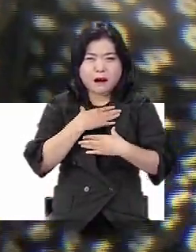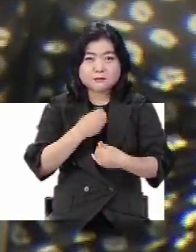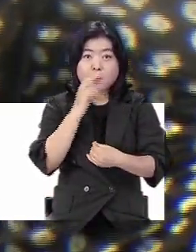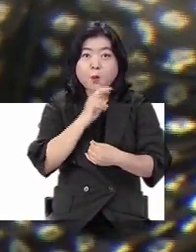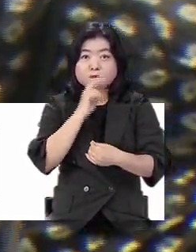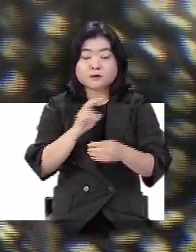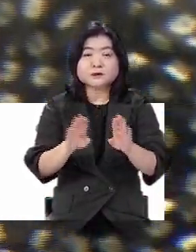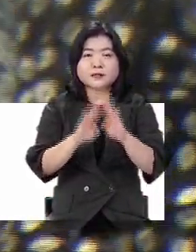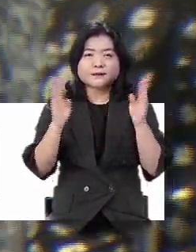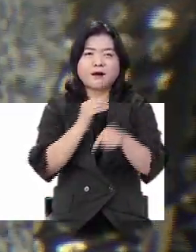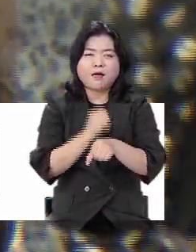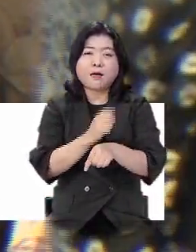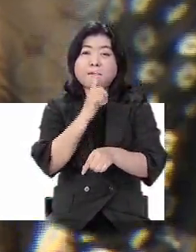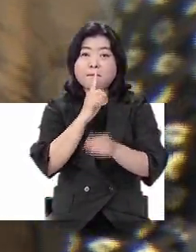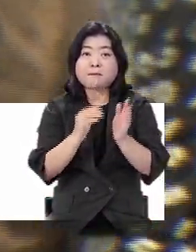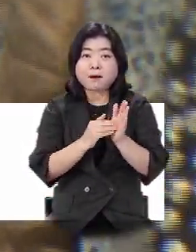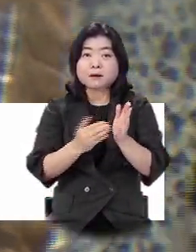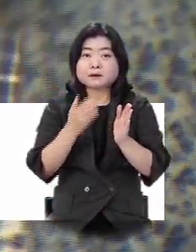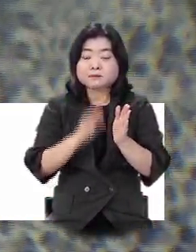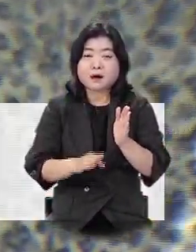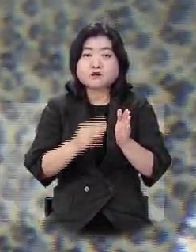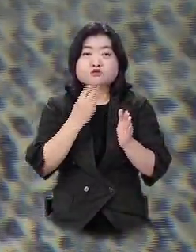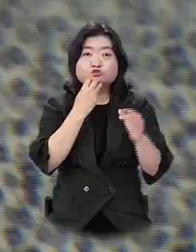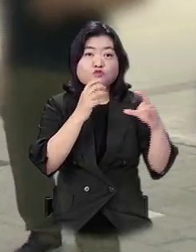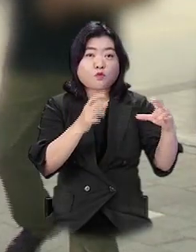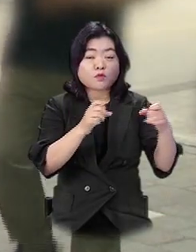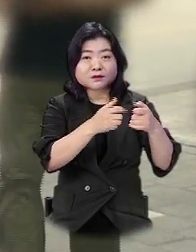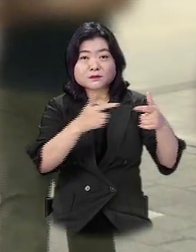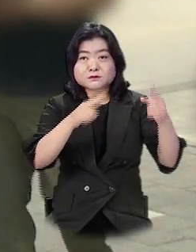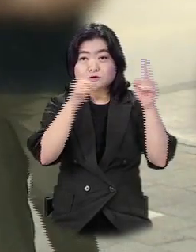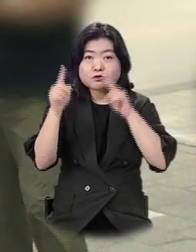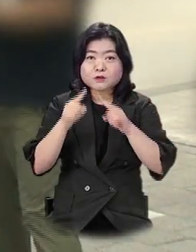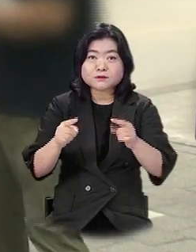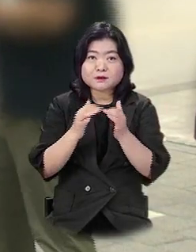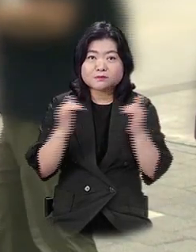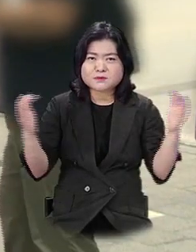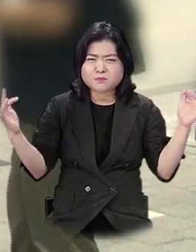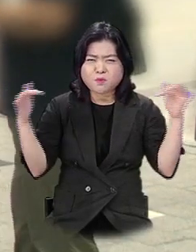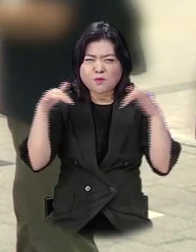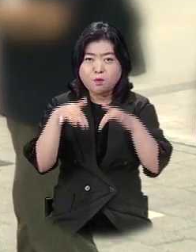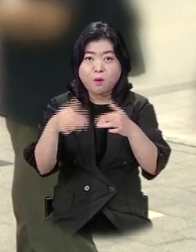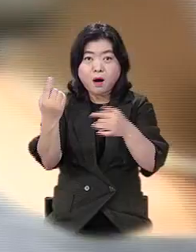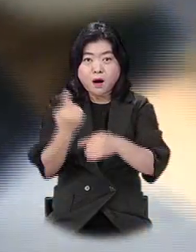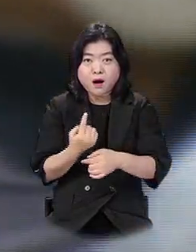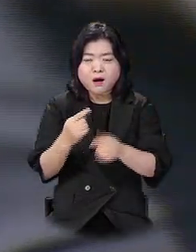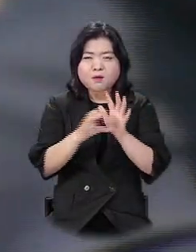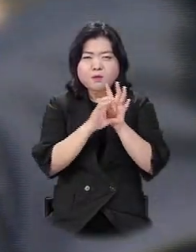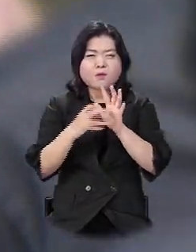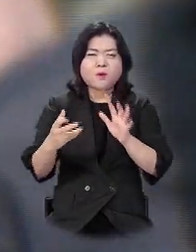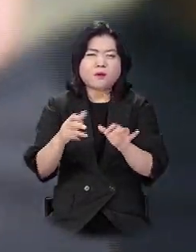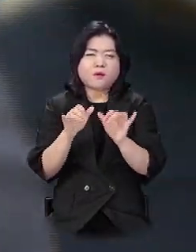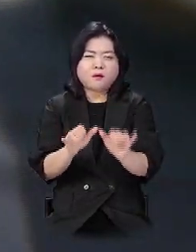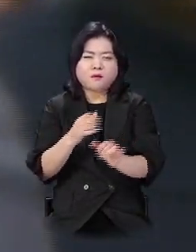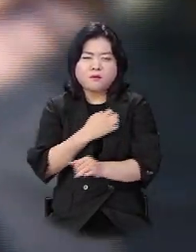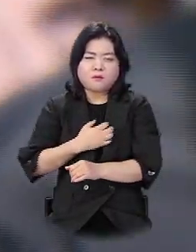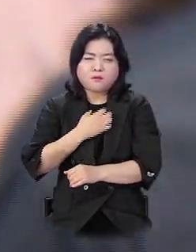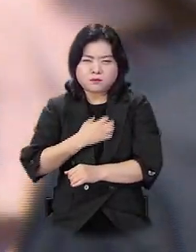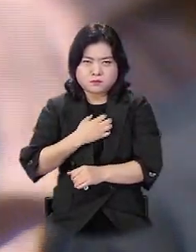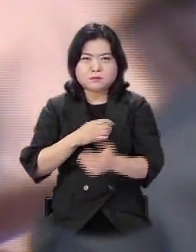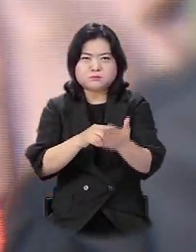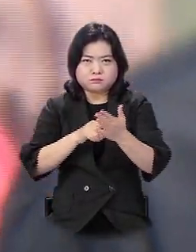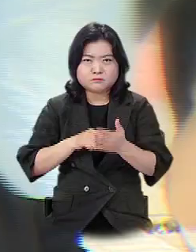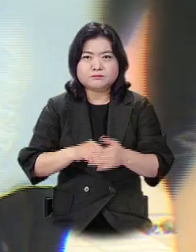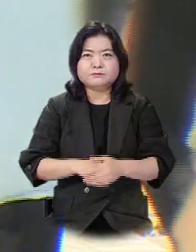콘서트를 개최하겠다고 밝혔지만 수도권을 비롯한 전국에서 사람들이 몰려 코로나 확산에 대한 우려가 제기되고